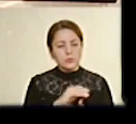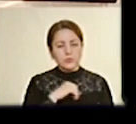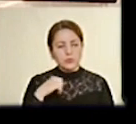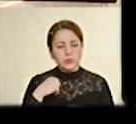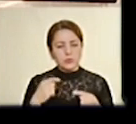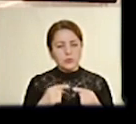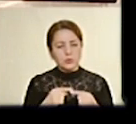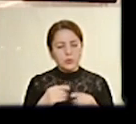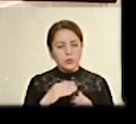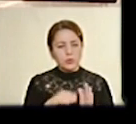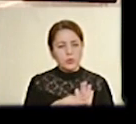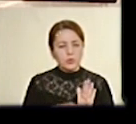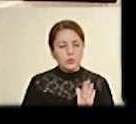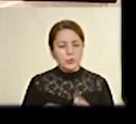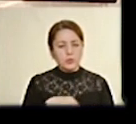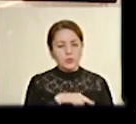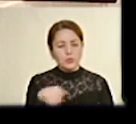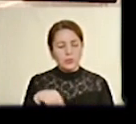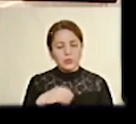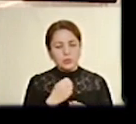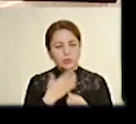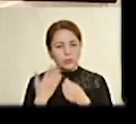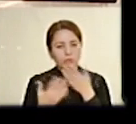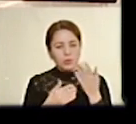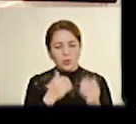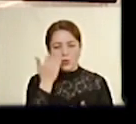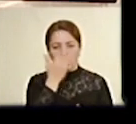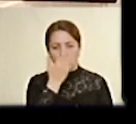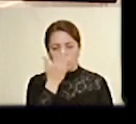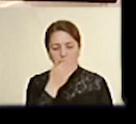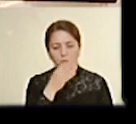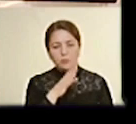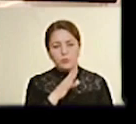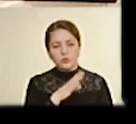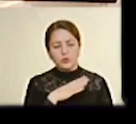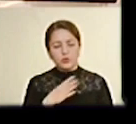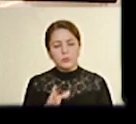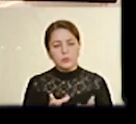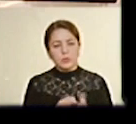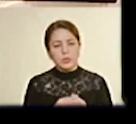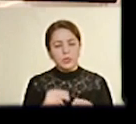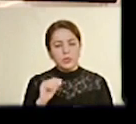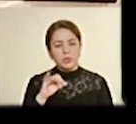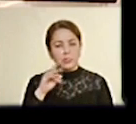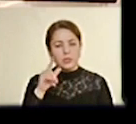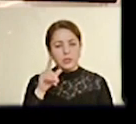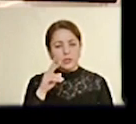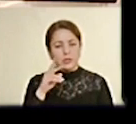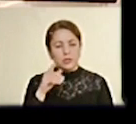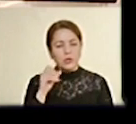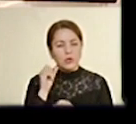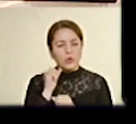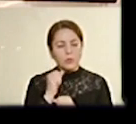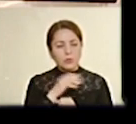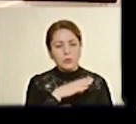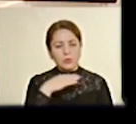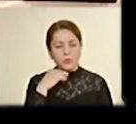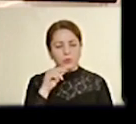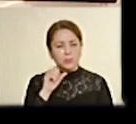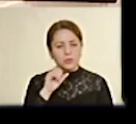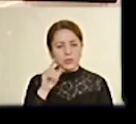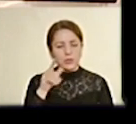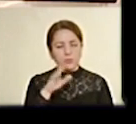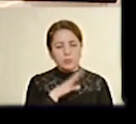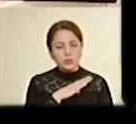tuzilgan. Ya'ni ularning gullari ko'rimsiz bo'lishi bilan chang qoplarda bir necha minglab changlarni